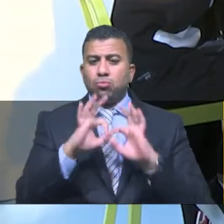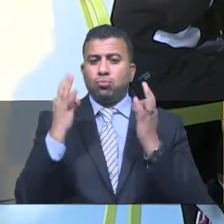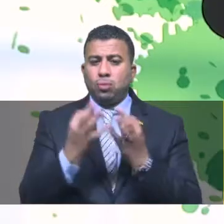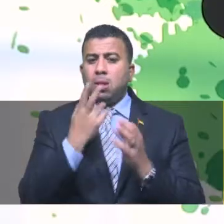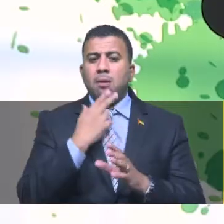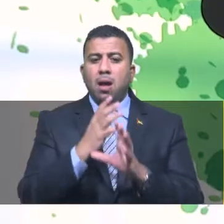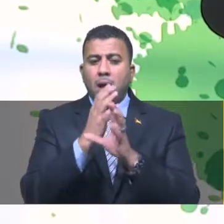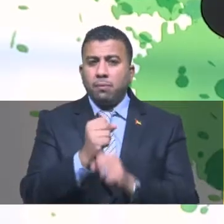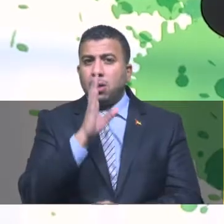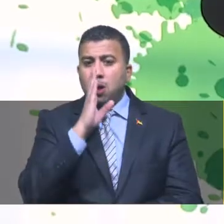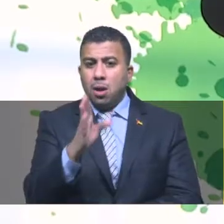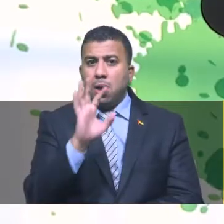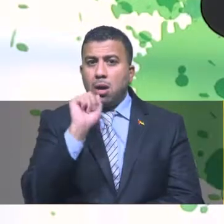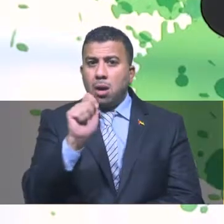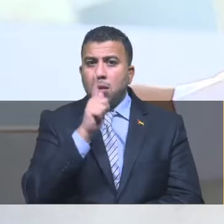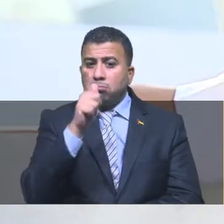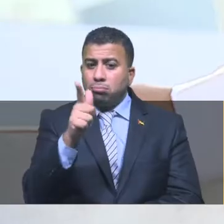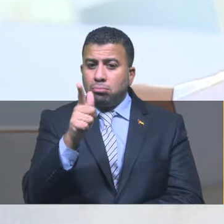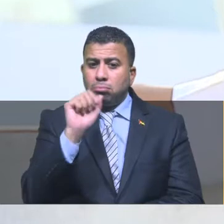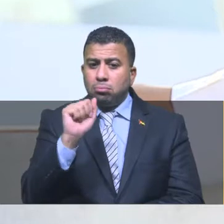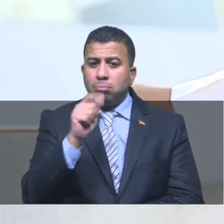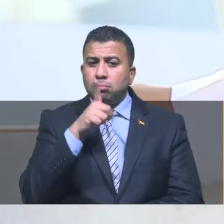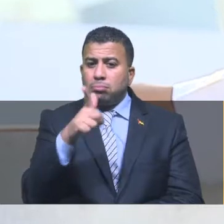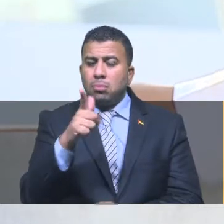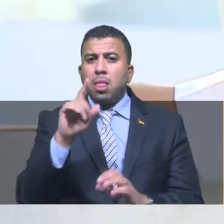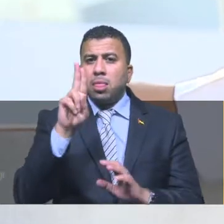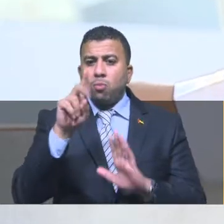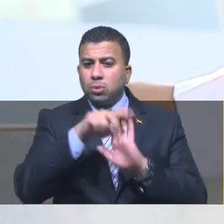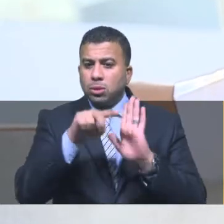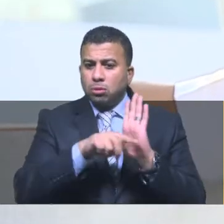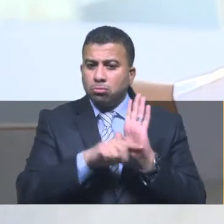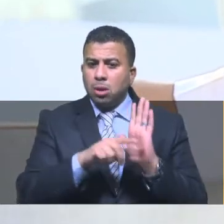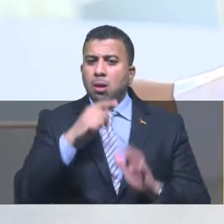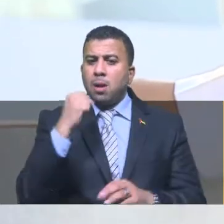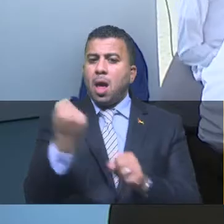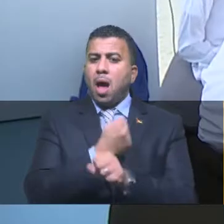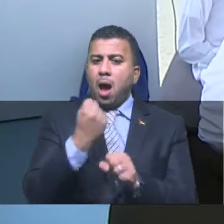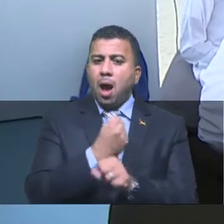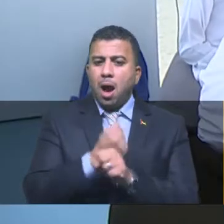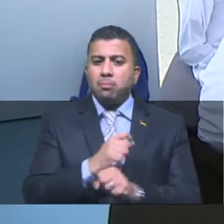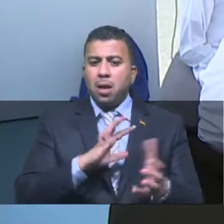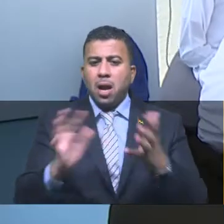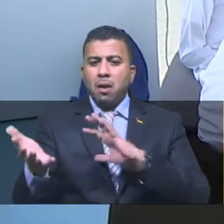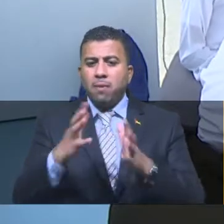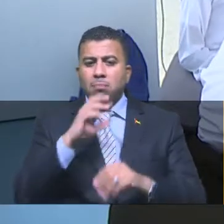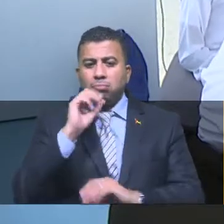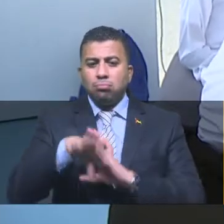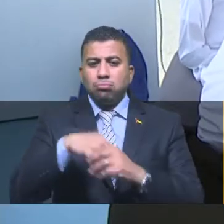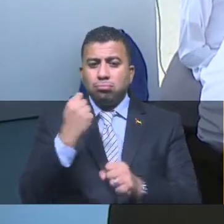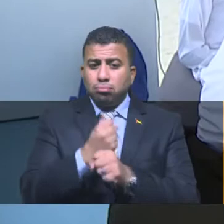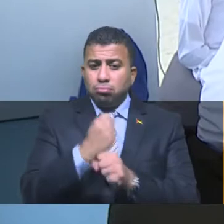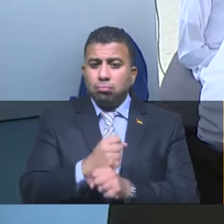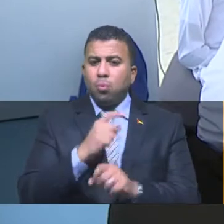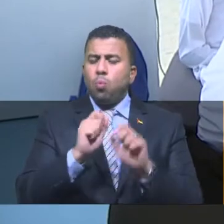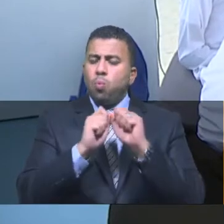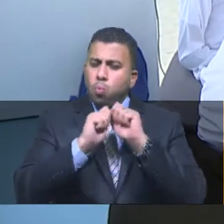وحماية حقوقه، فيما سيتم من خلالها الخروج بتوصيات ومخرجات والعمل على دراستها وتنفيذها بالشكل